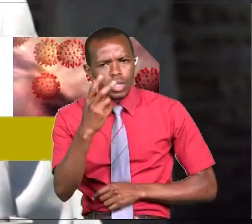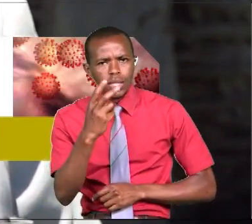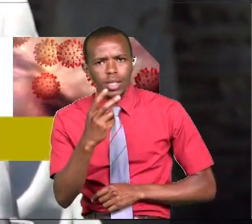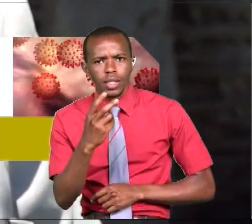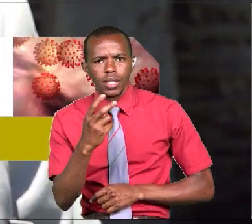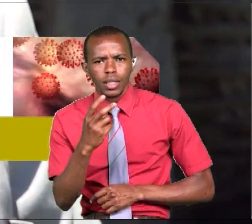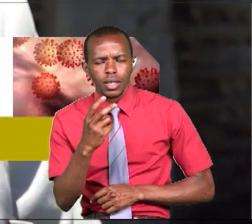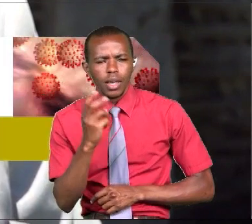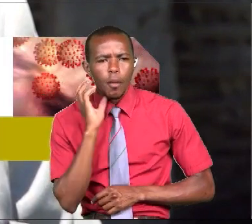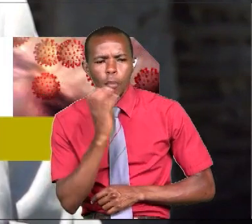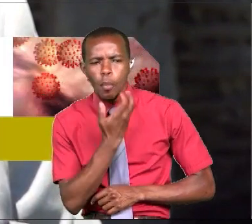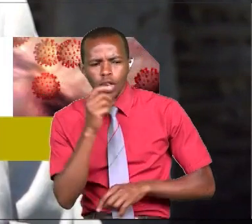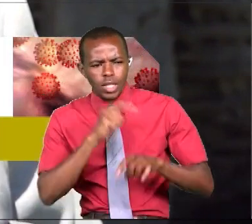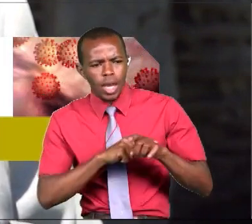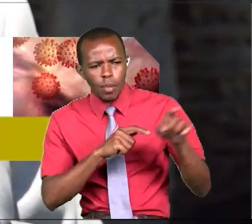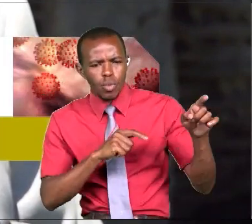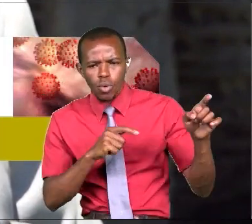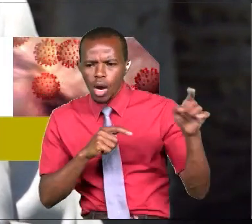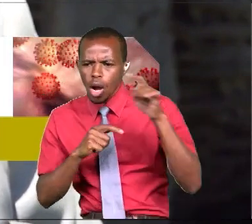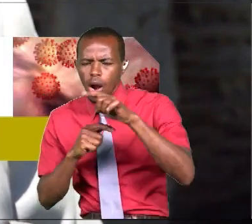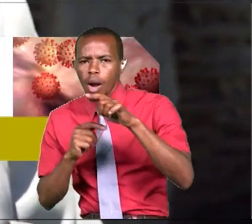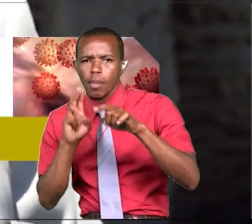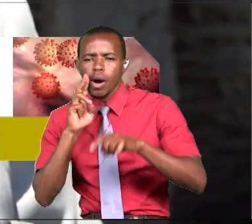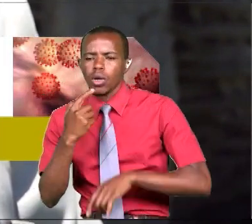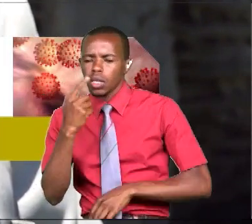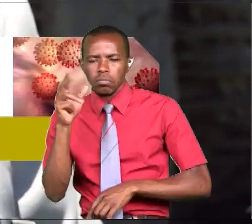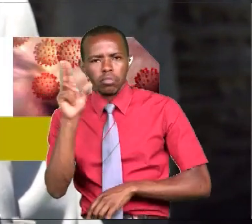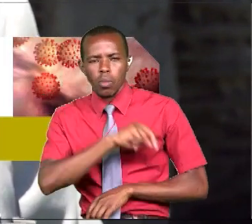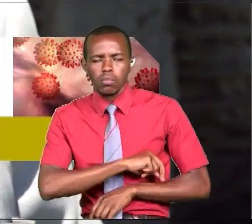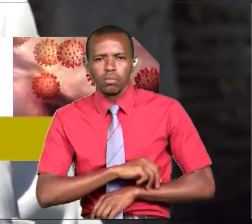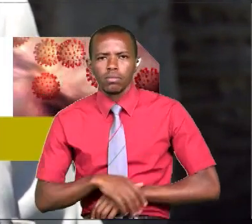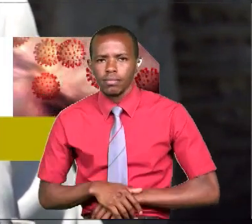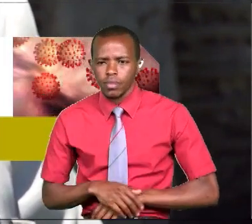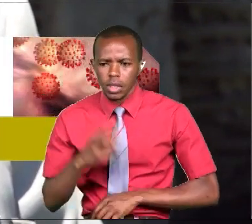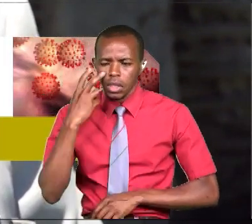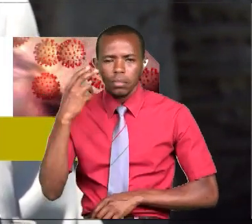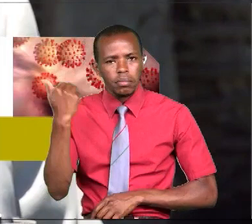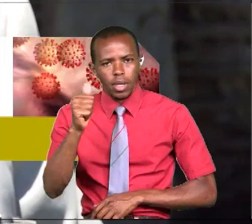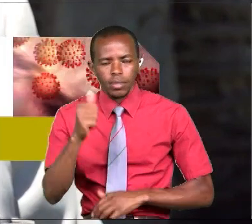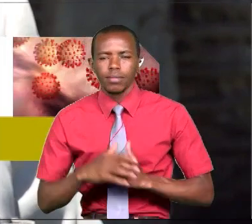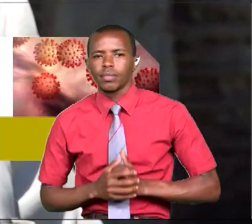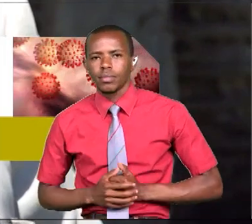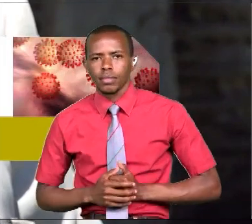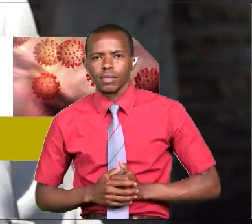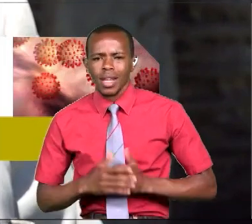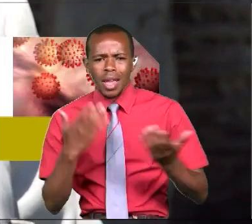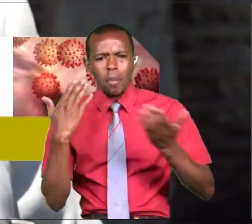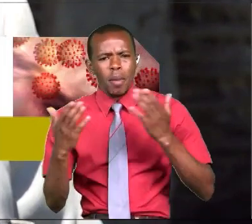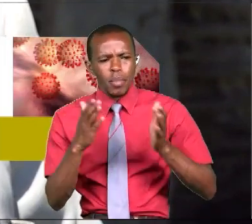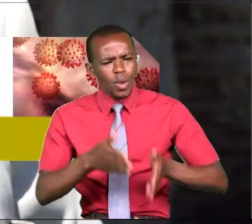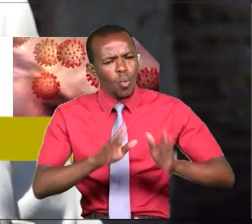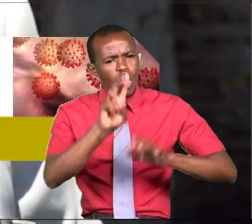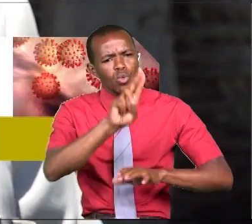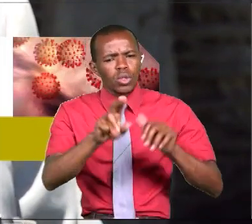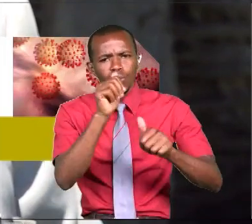uliona mlikutana na Kenyatta wakati yule anakuja? Musa akasema hapana, sijamuona, pengine alienda njia gani